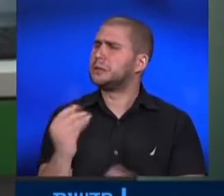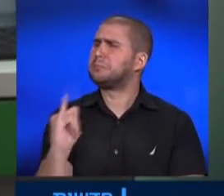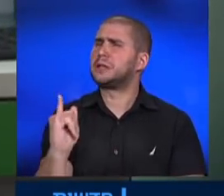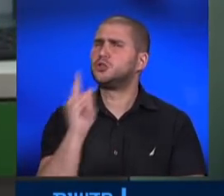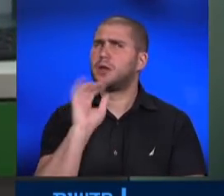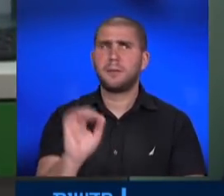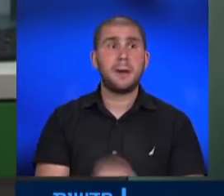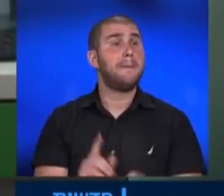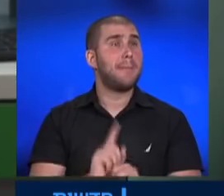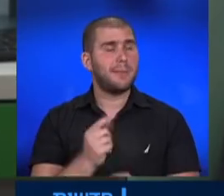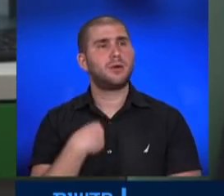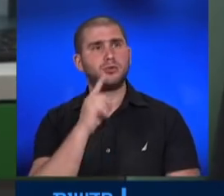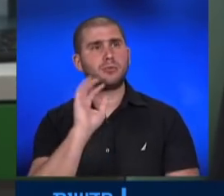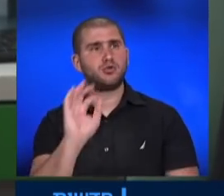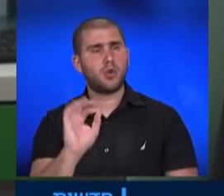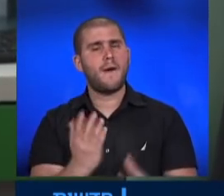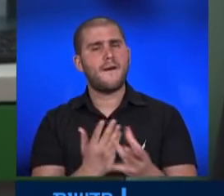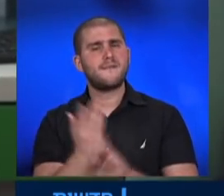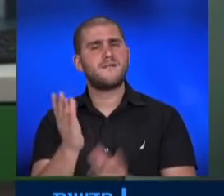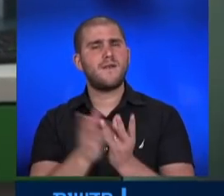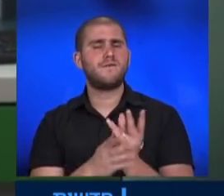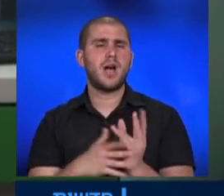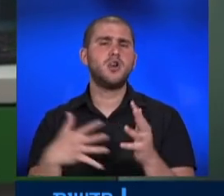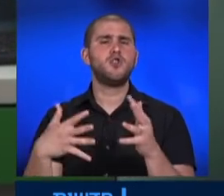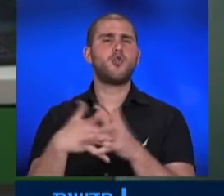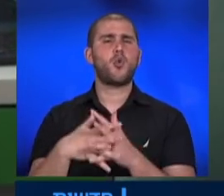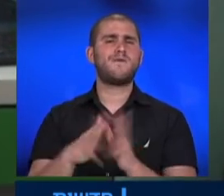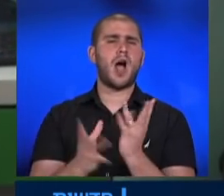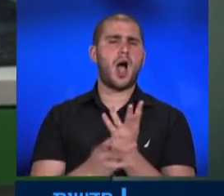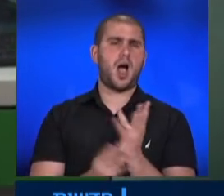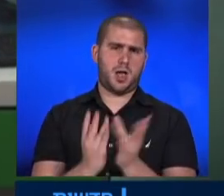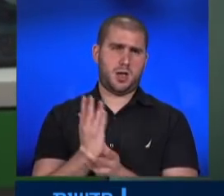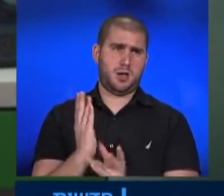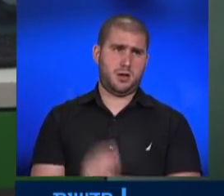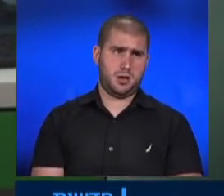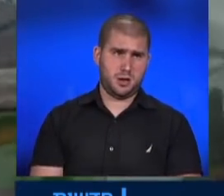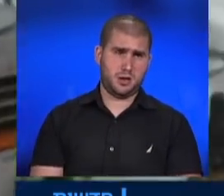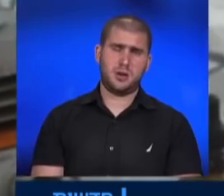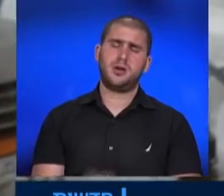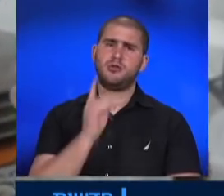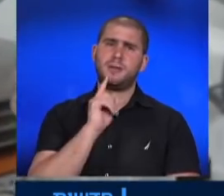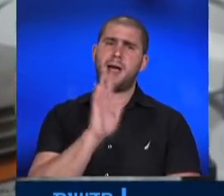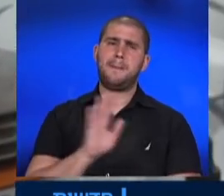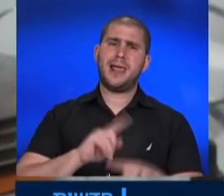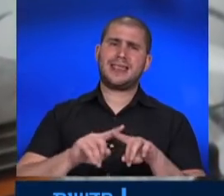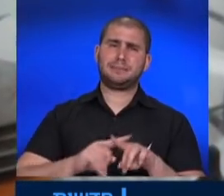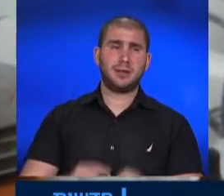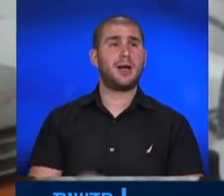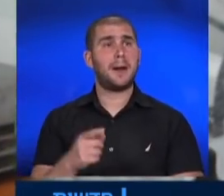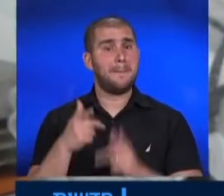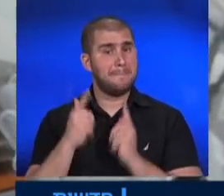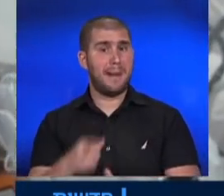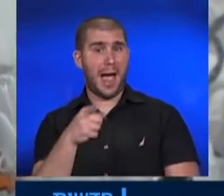כרגע אנחנו מכנים אותו הכפפה השקופה אנטיספטית. המלחמה בקורונה